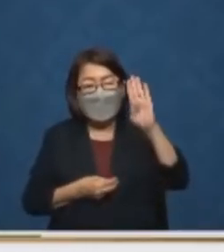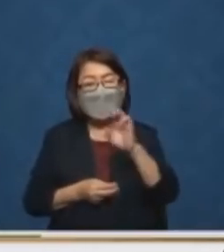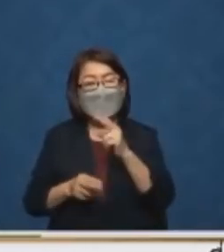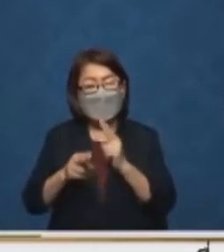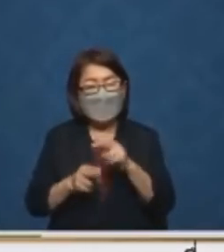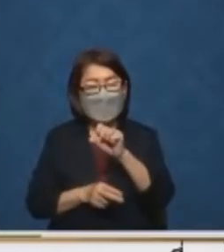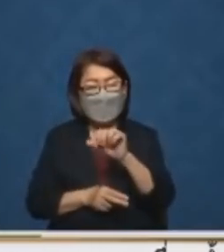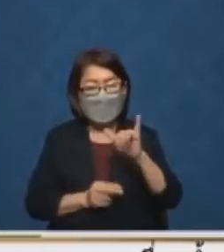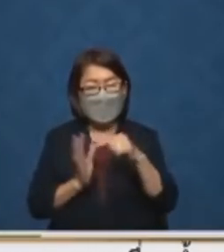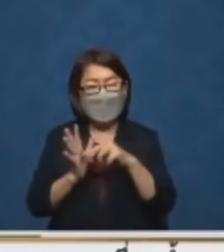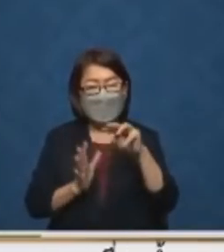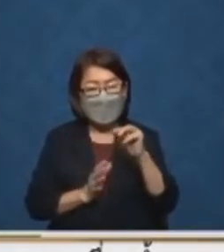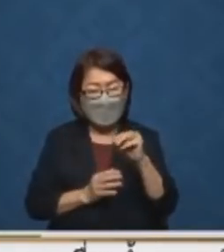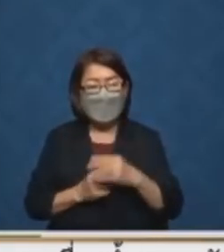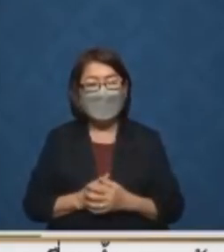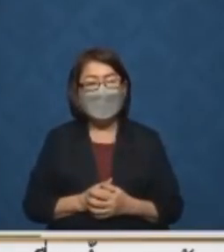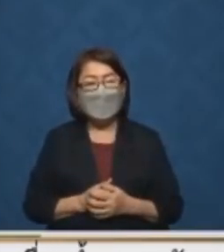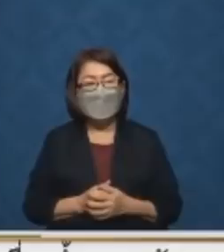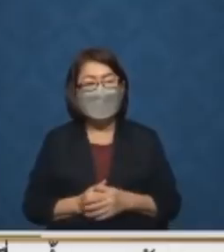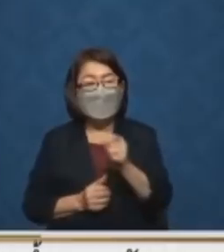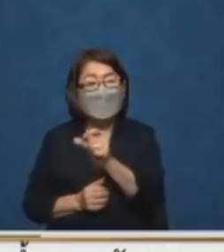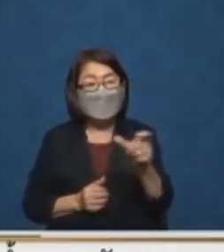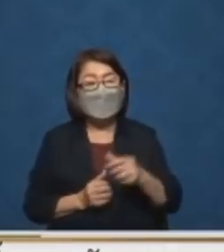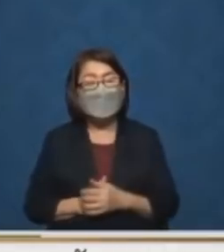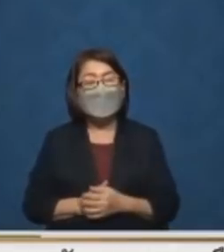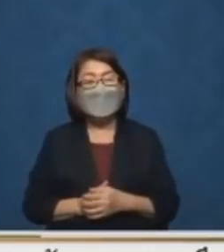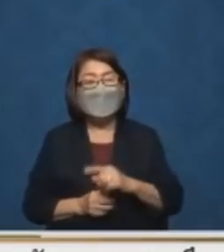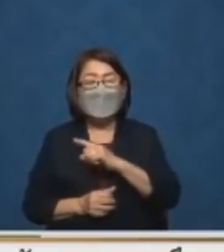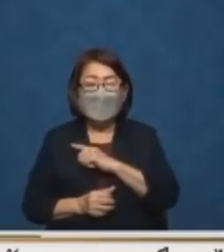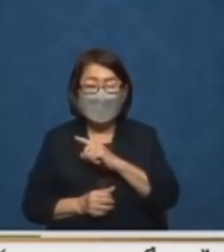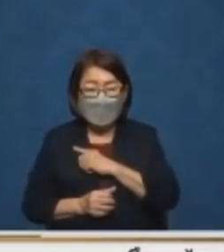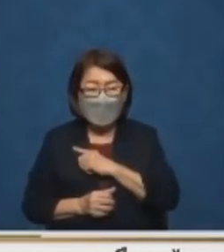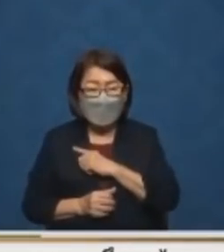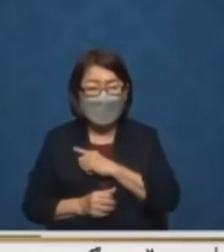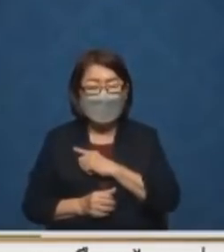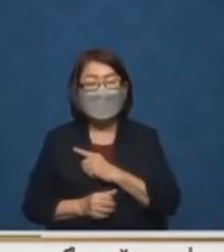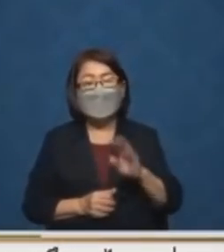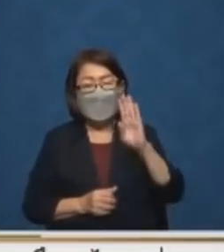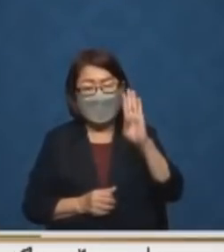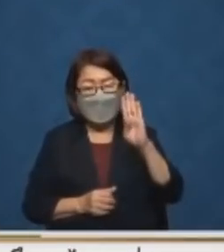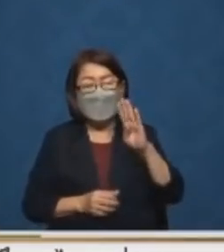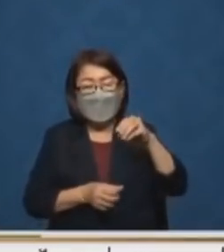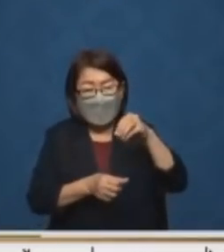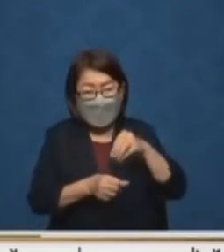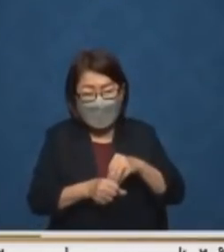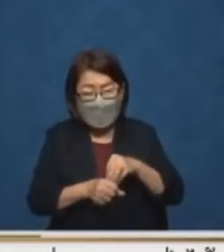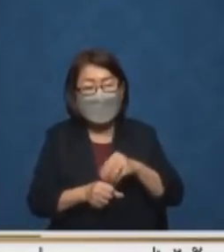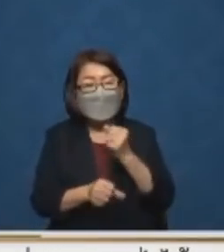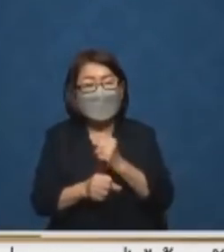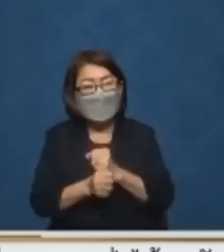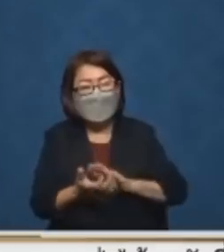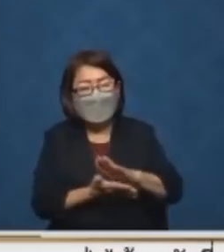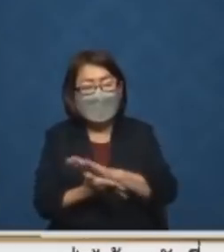เวลสายซึ่ง เป็ประสัตในพันธรมาพิจัยนะครั ในพนธมา